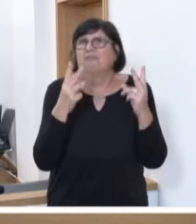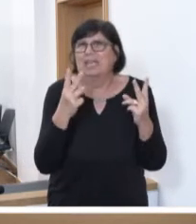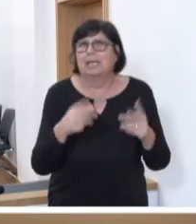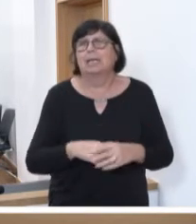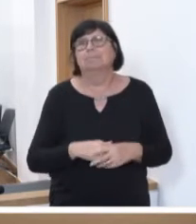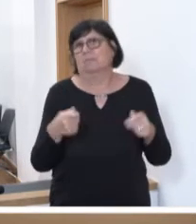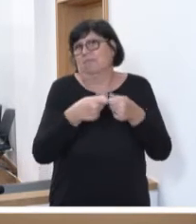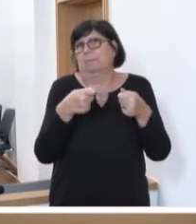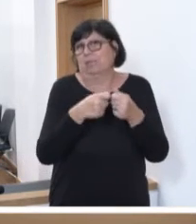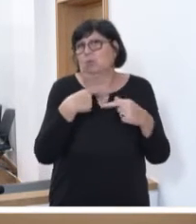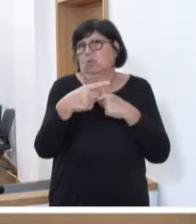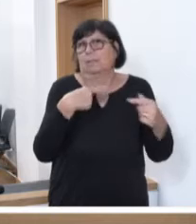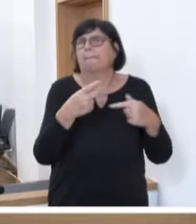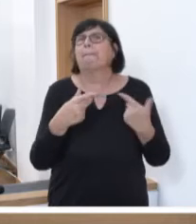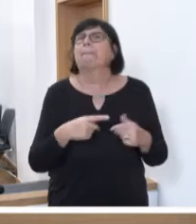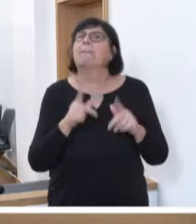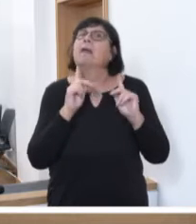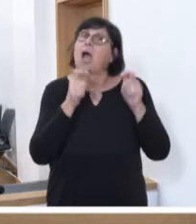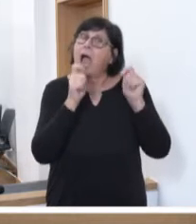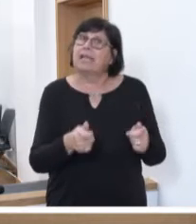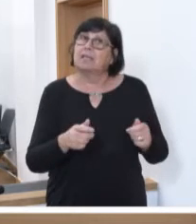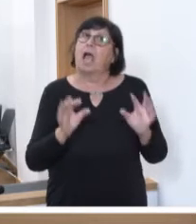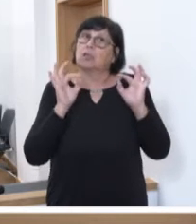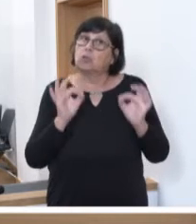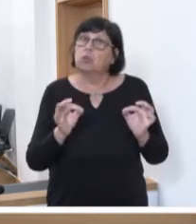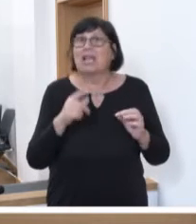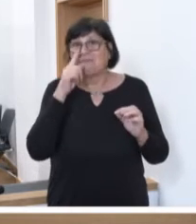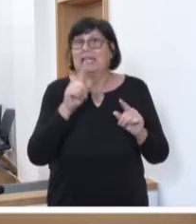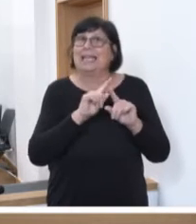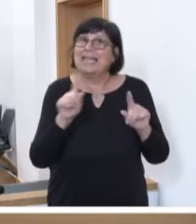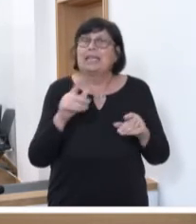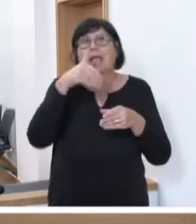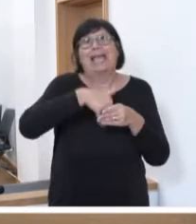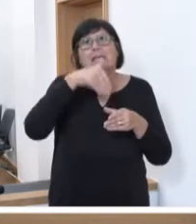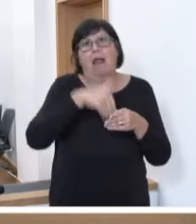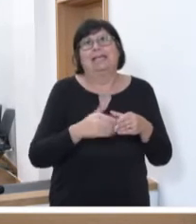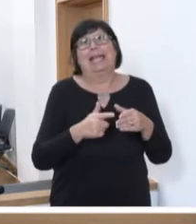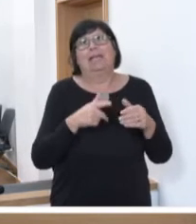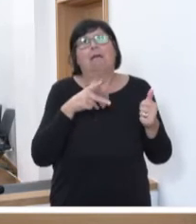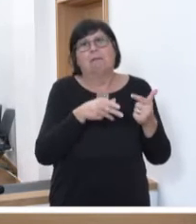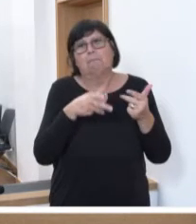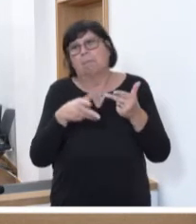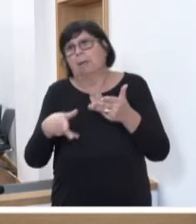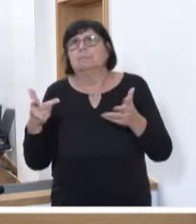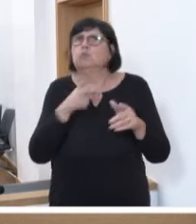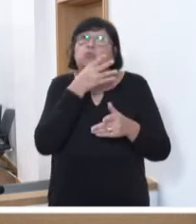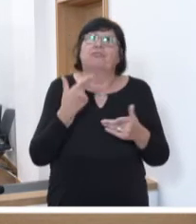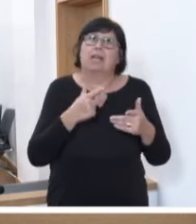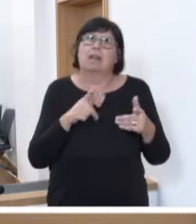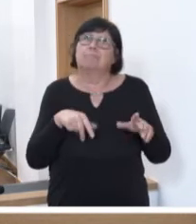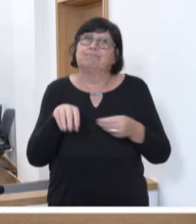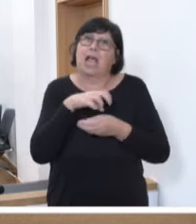Bedeutung. Der Antrag wäre grundsätzlich sinnvoll, wenn er nicht gespickt wäre mit inhaltlichen Brüchen und verkürzten Darstellungen. Ein